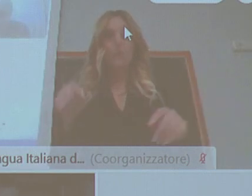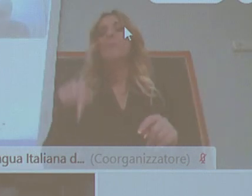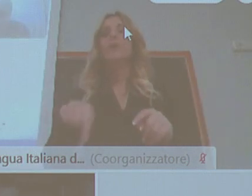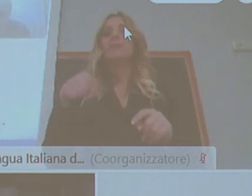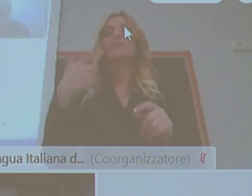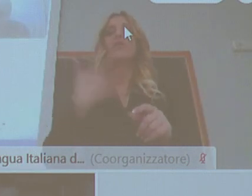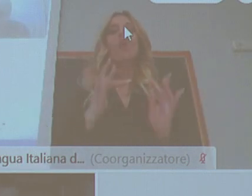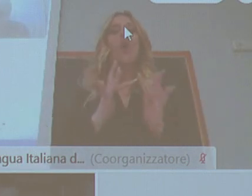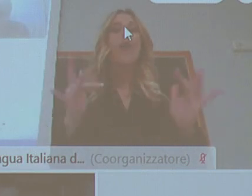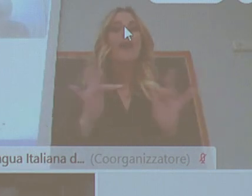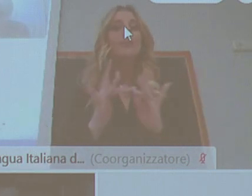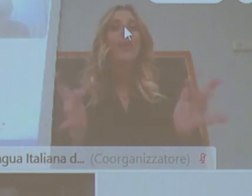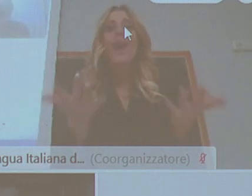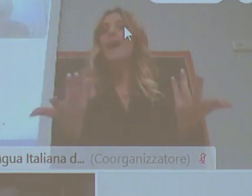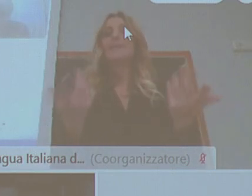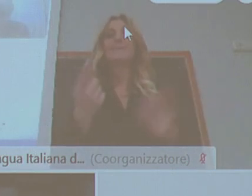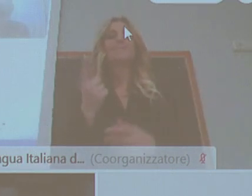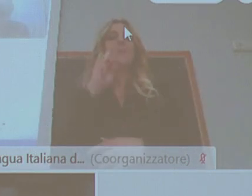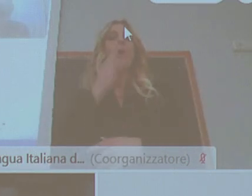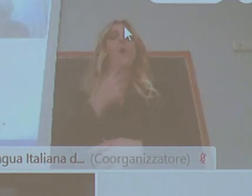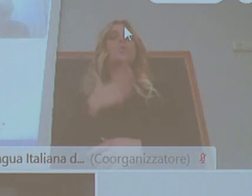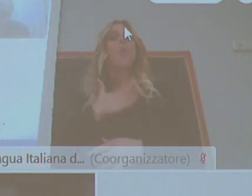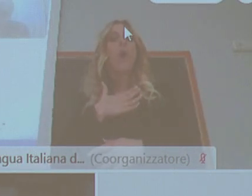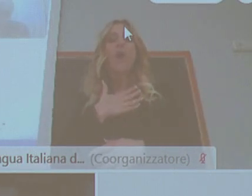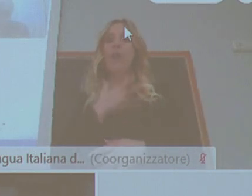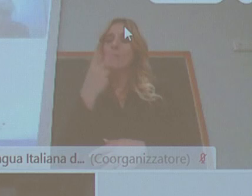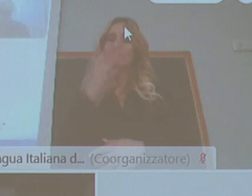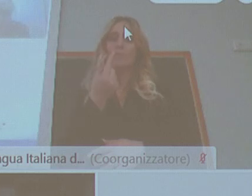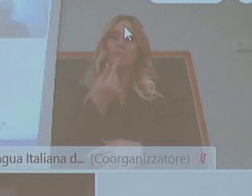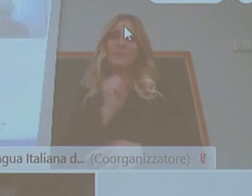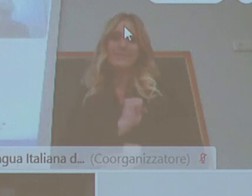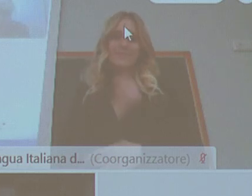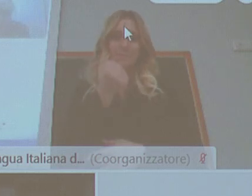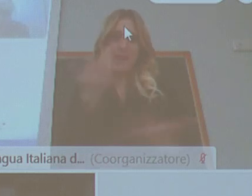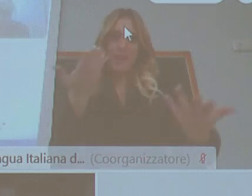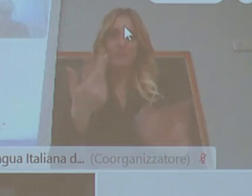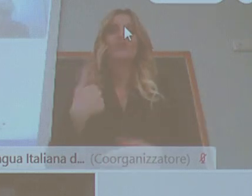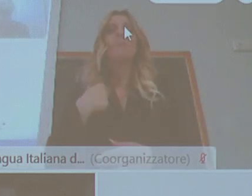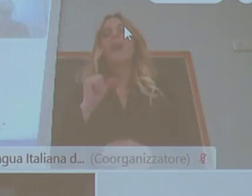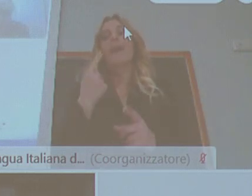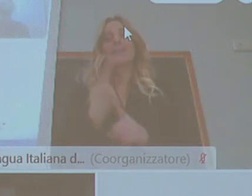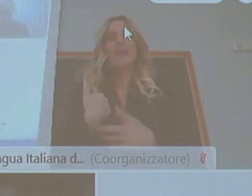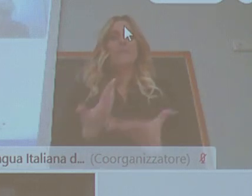almeno fisicamente andrà a sparire. Di questo mi dispiace da un certo punto di vista, però mi adeguerò